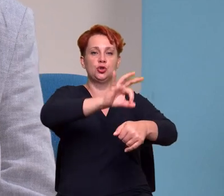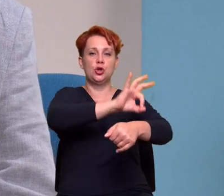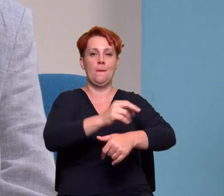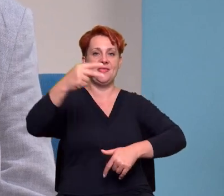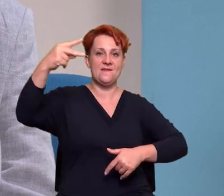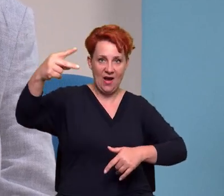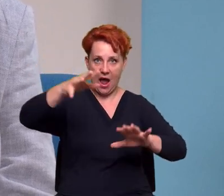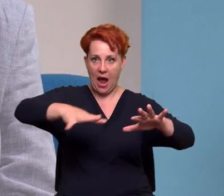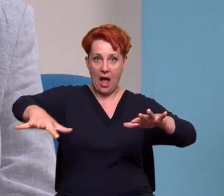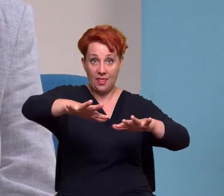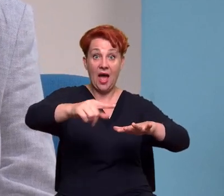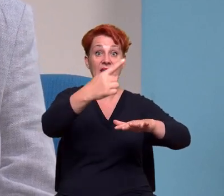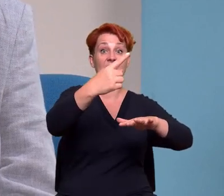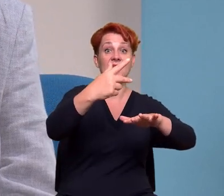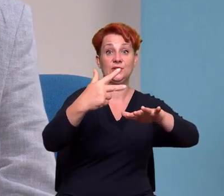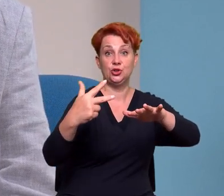to, że 1/3